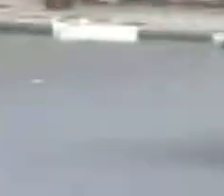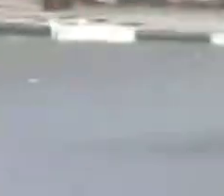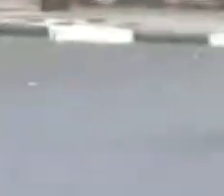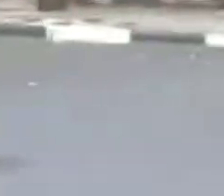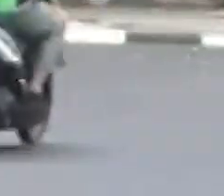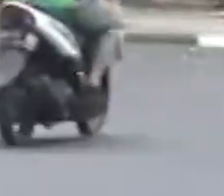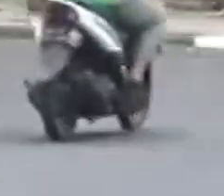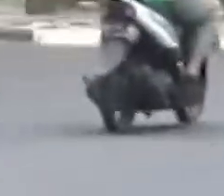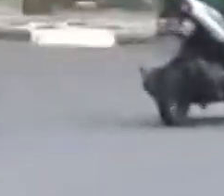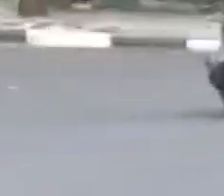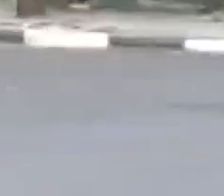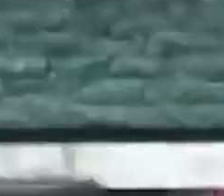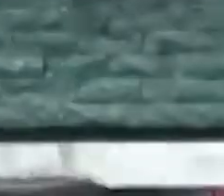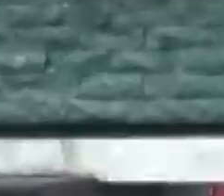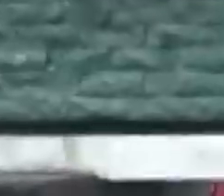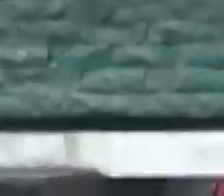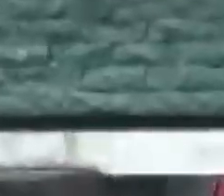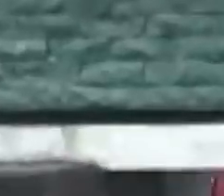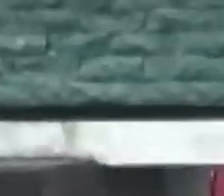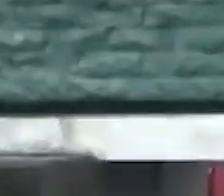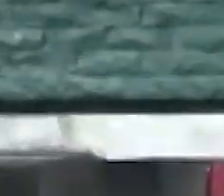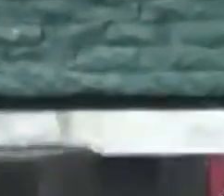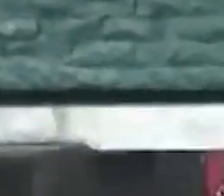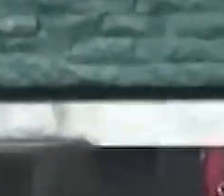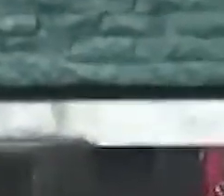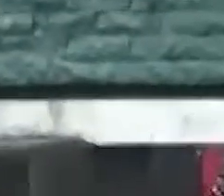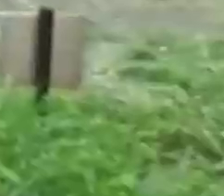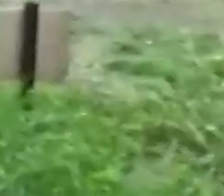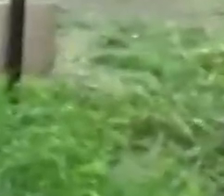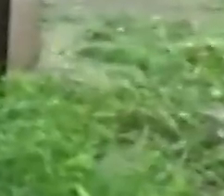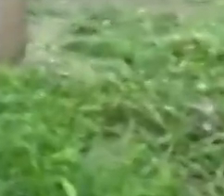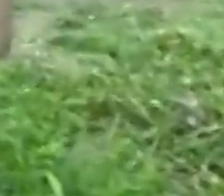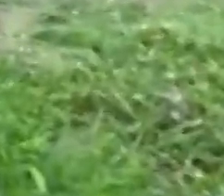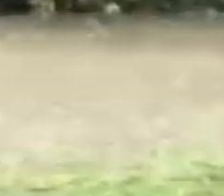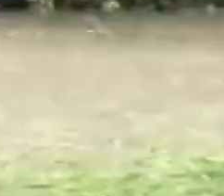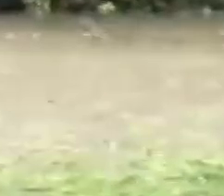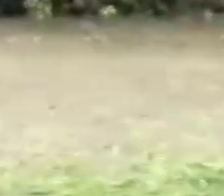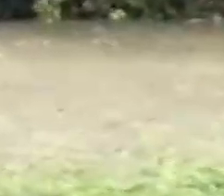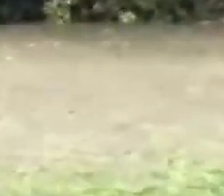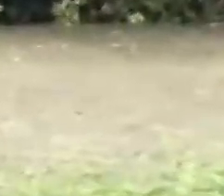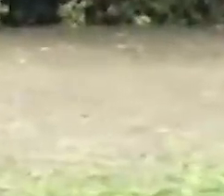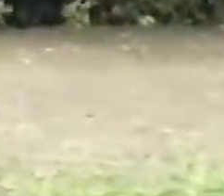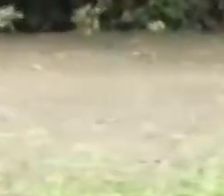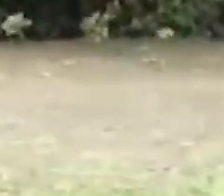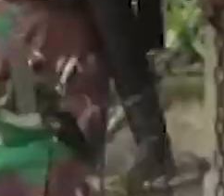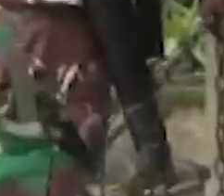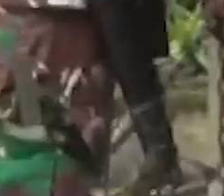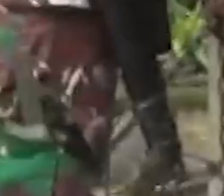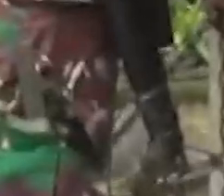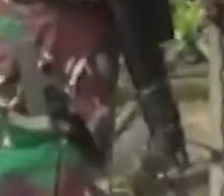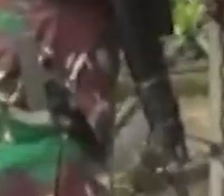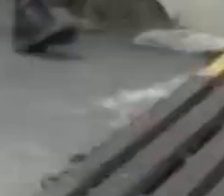29 Juni 2020. Ketua Gugus Tugas Penanganan COVID-19 Doni Monardo meminta kegiatan di Secapa TNI AD